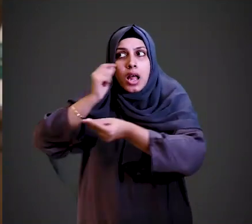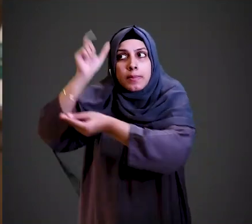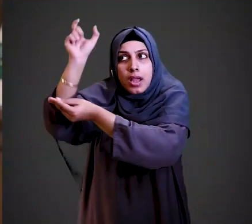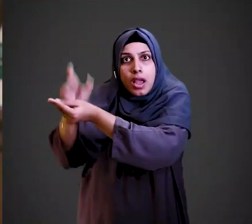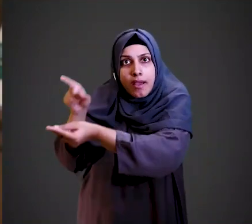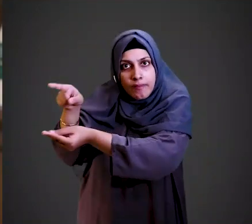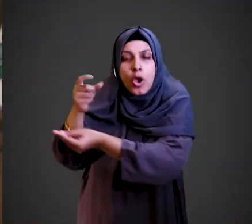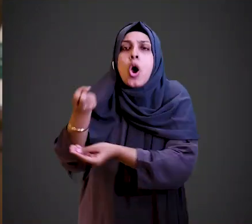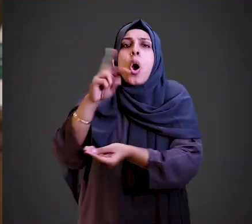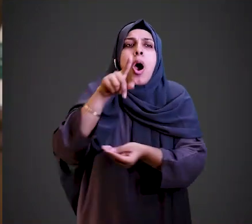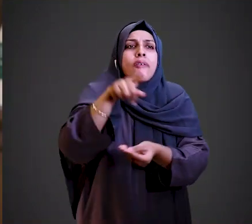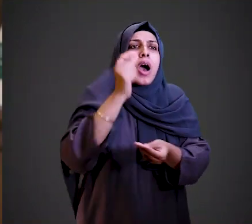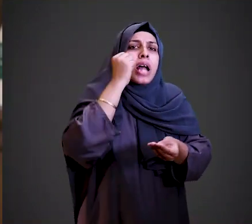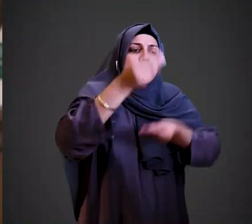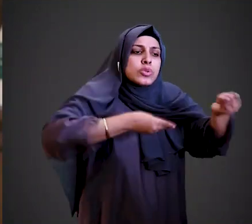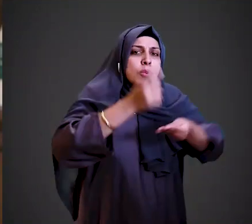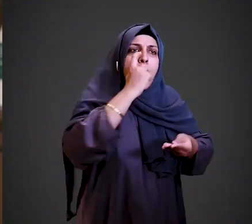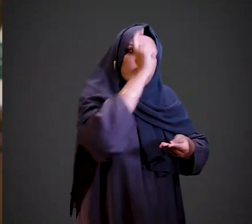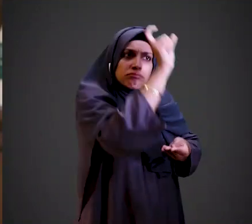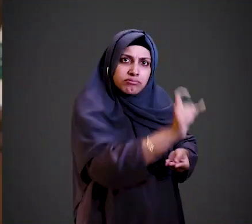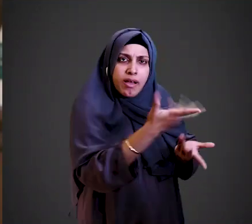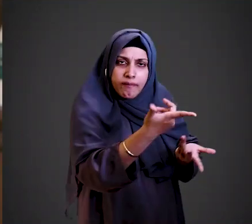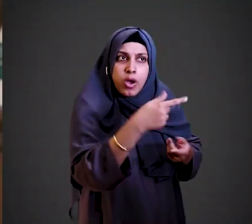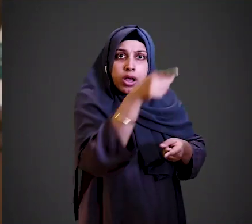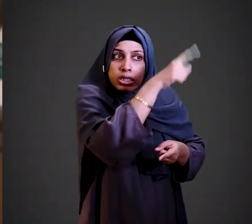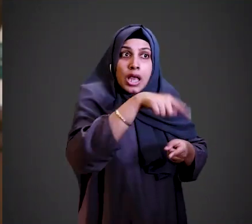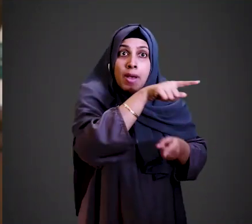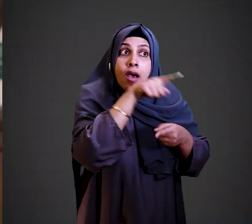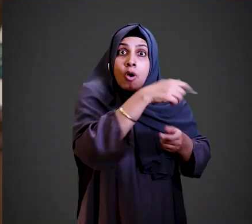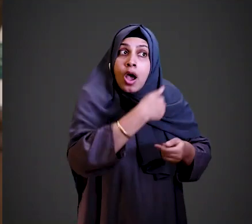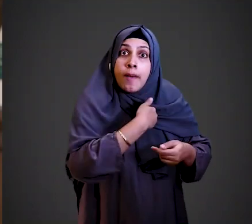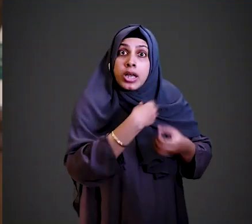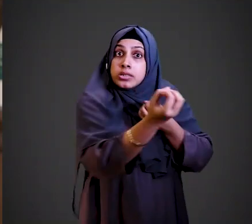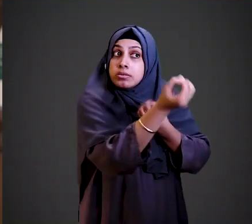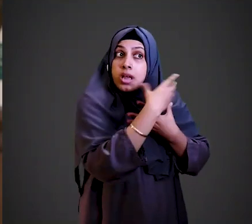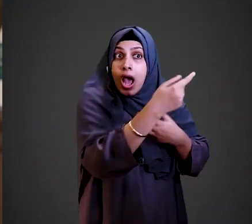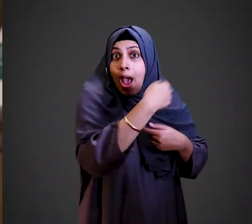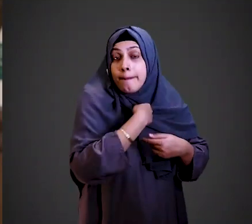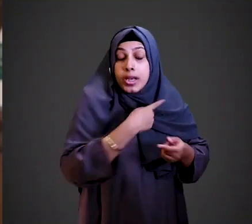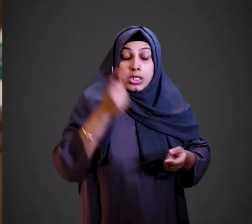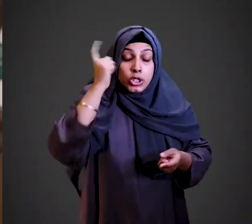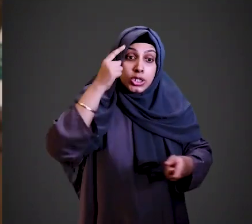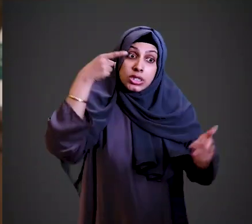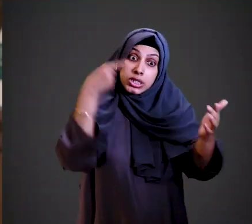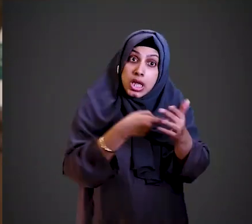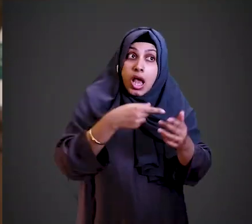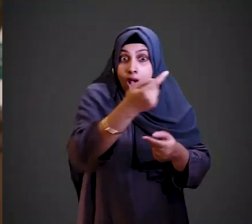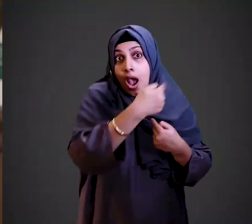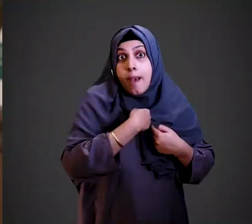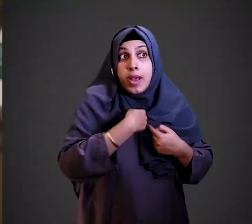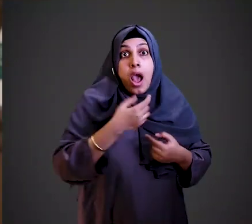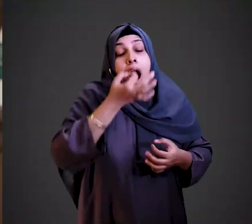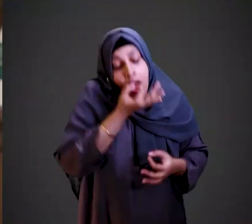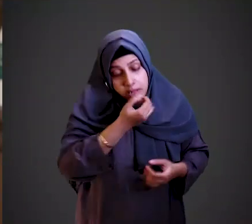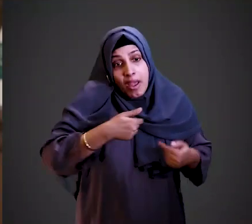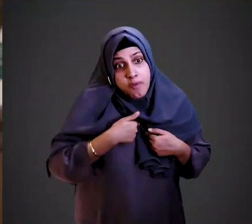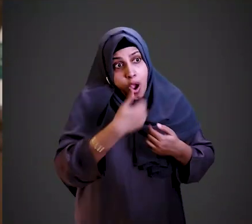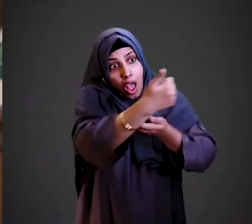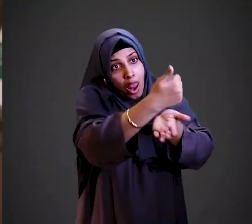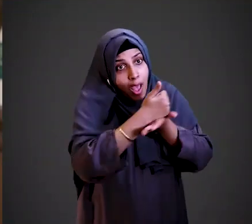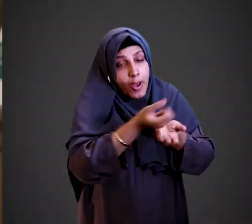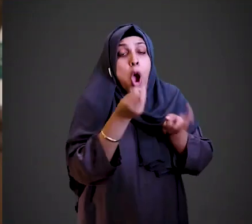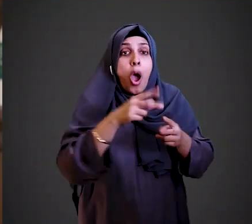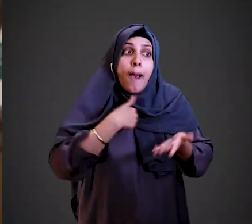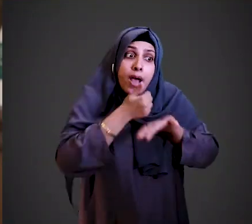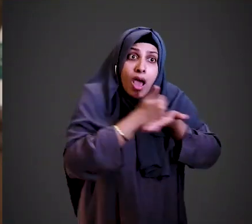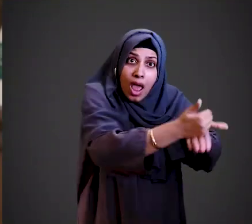کہ کوئی بزنس مین یا بزنس وومن، بزنس پرسن ہمیں اس چیز کے پہ مجبور نہیں کر سکتا کہ ہم اس گڈ یا سروس کے